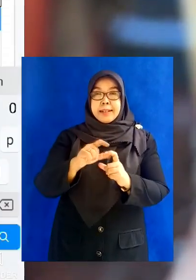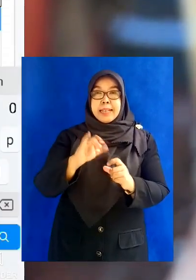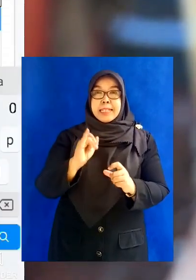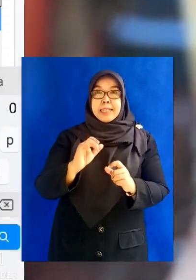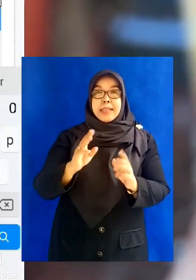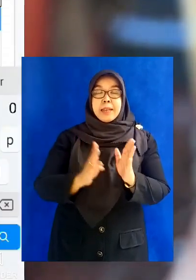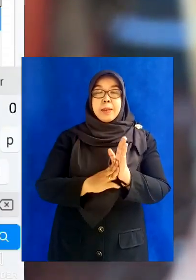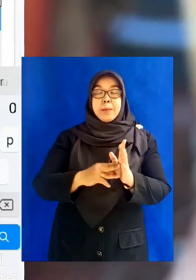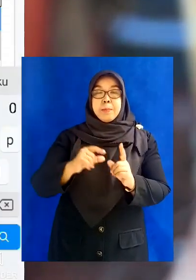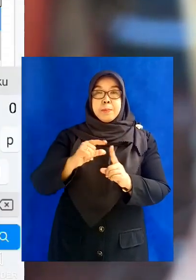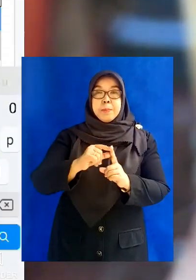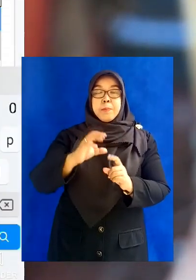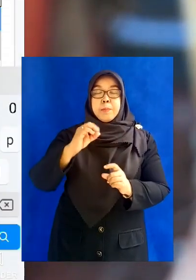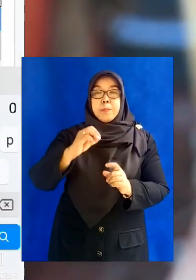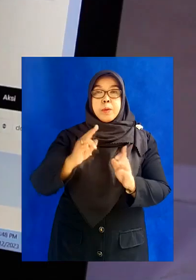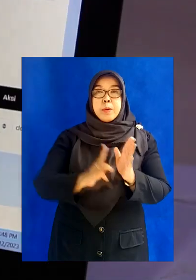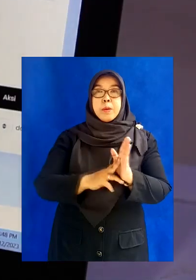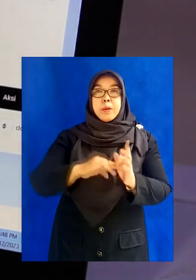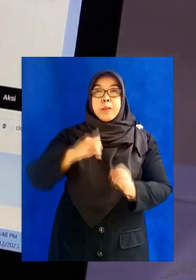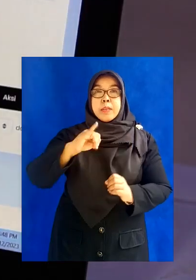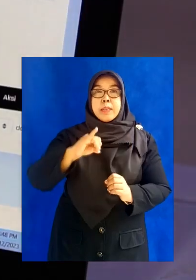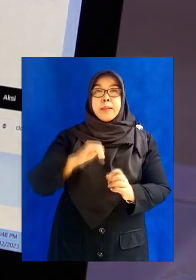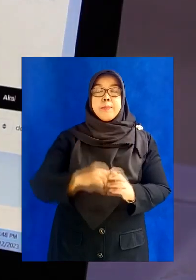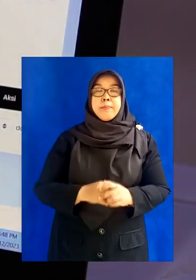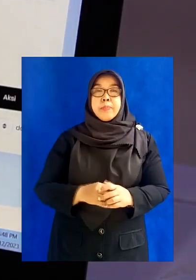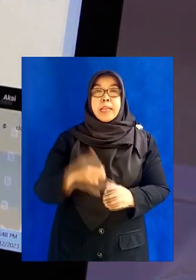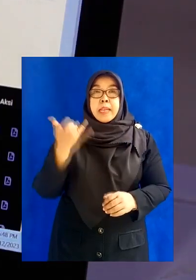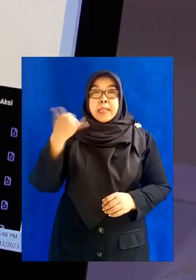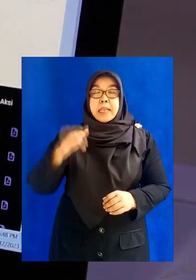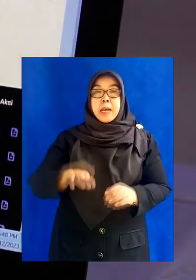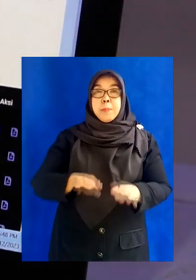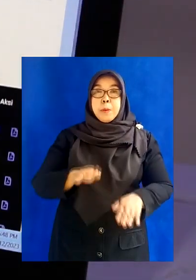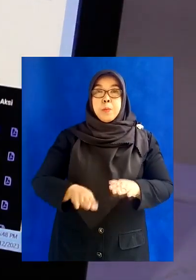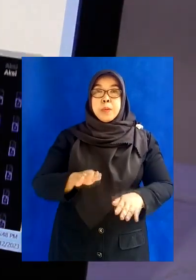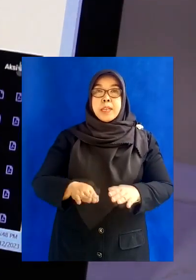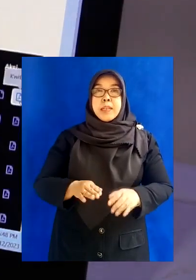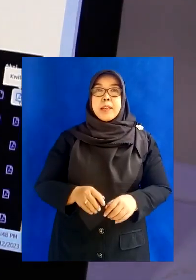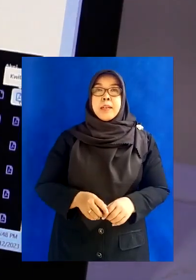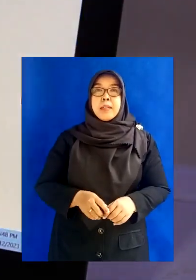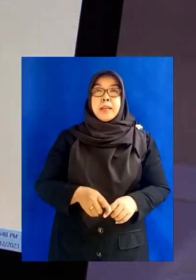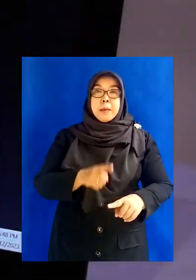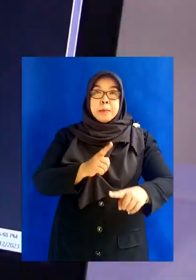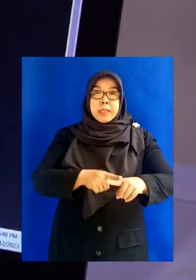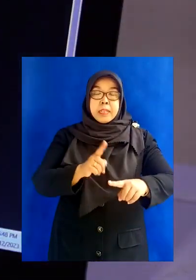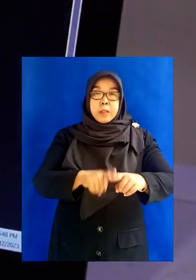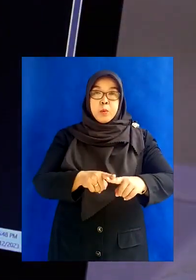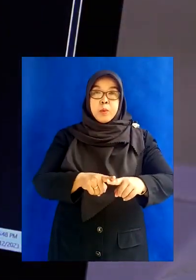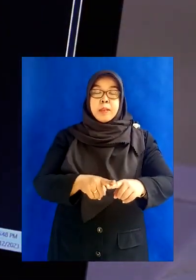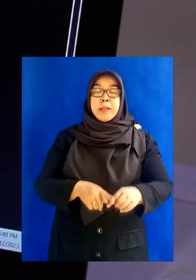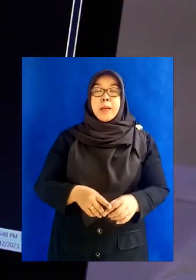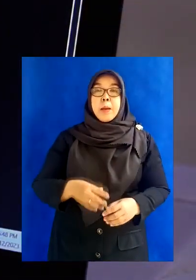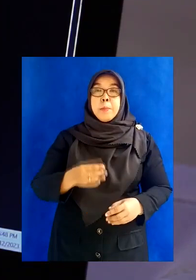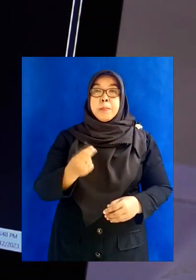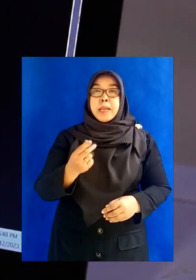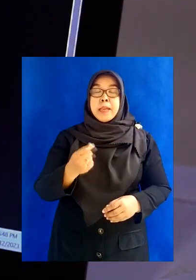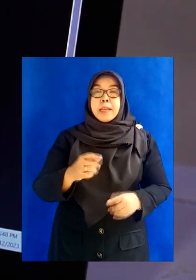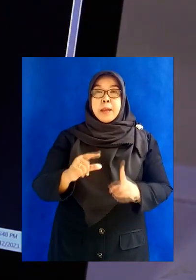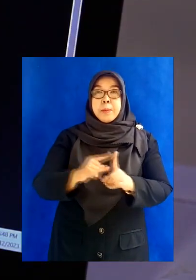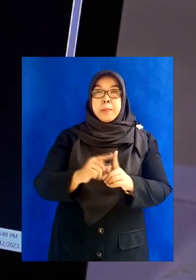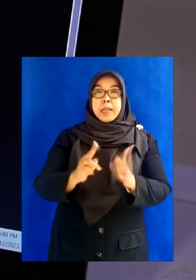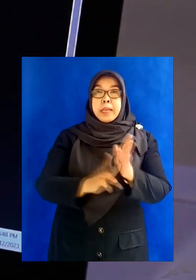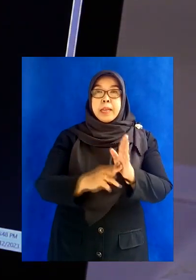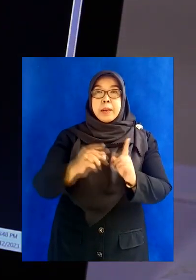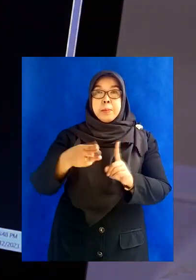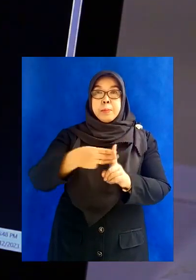Kementerian Keuangan. Integrasi ini memungkinkan penghitungan biaya penerimaan negara bukan pajak atau PNBP yang lebih akurat,